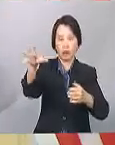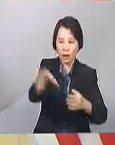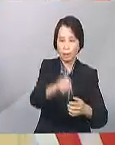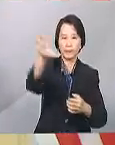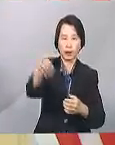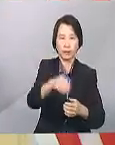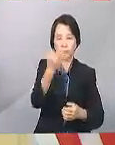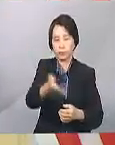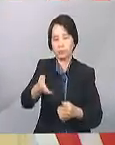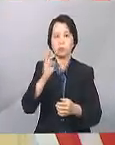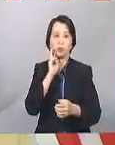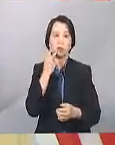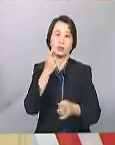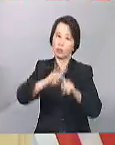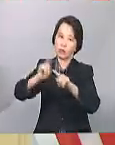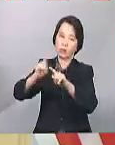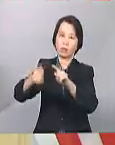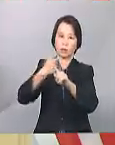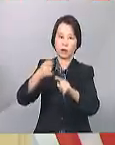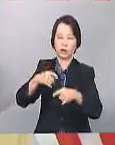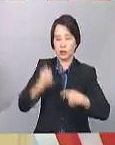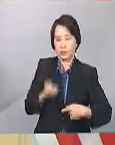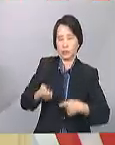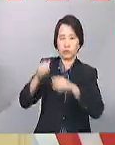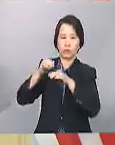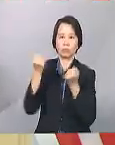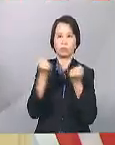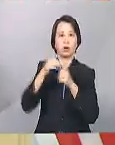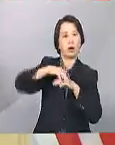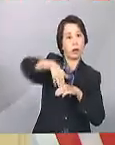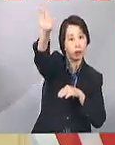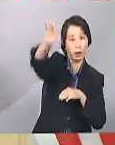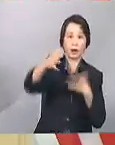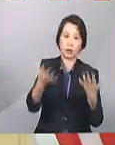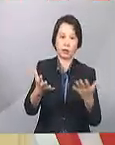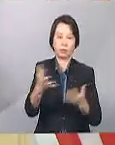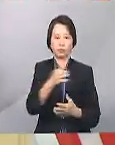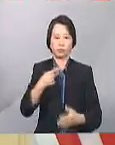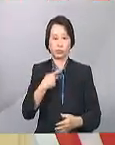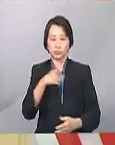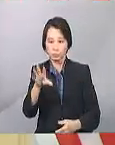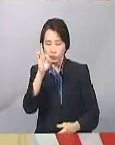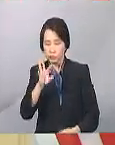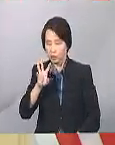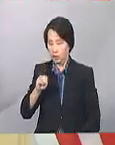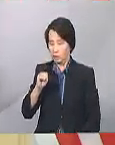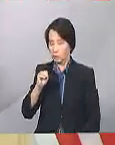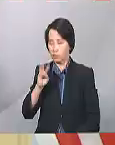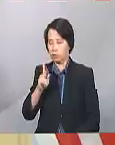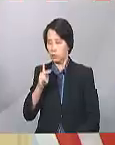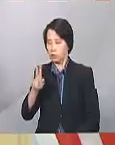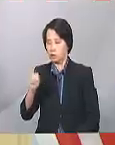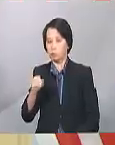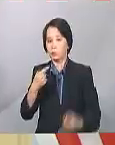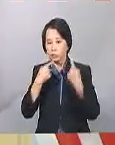mengambil produk-produk ataupun barangan daripada Pasar Borong untuk dibawa tempat lain. Dan kita juga mengesan, MKKM juga mengesan,